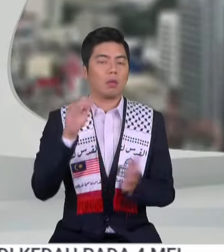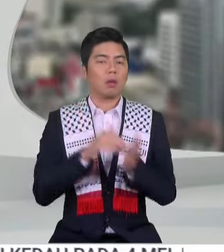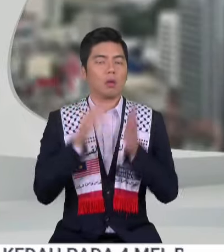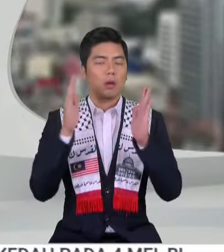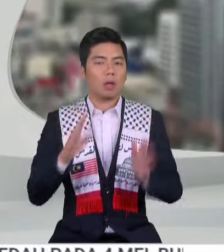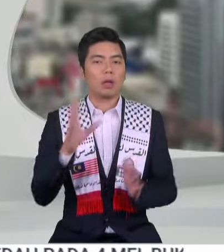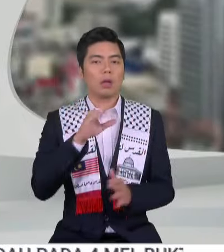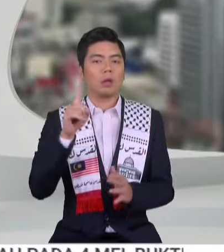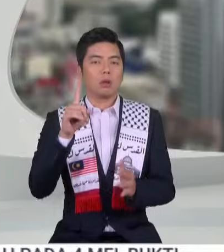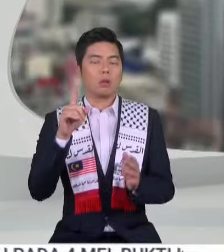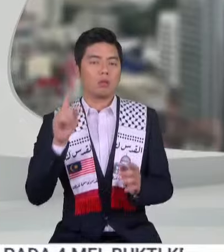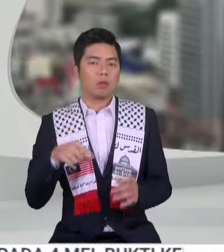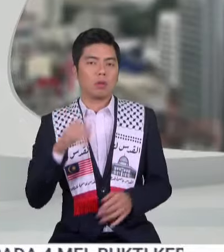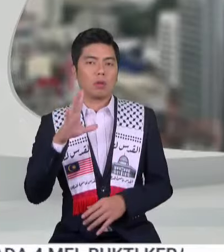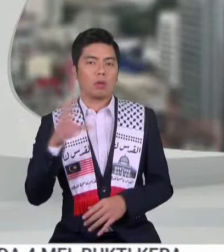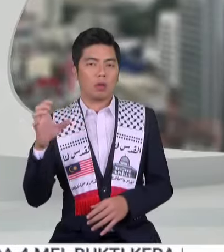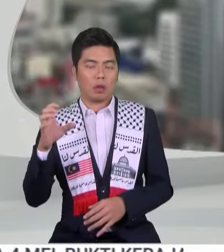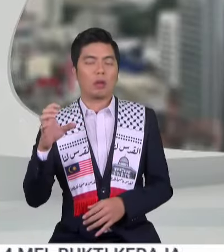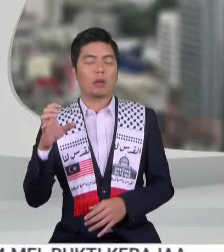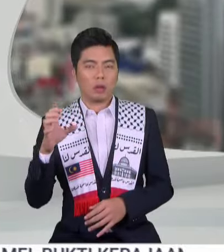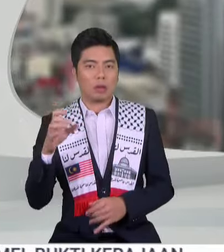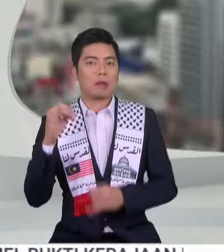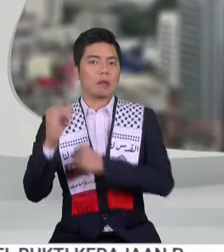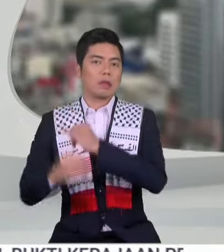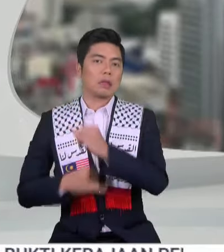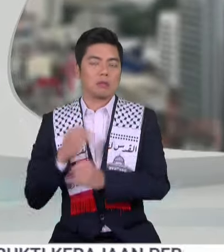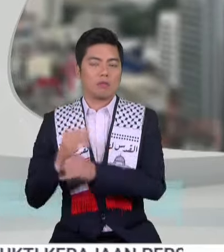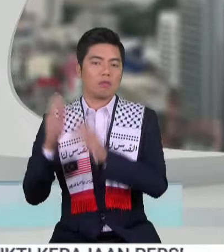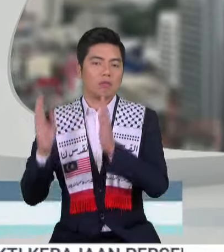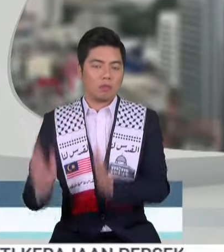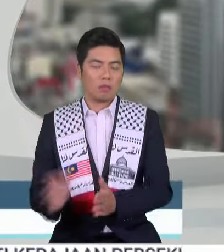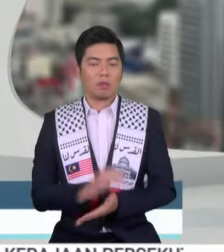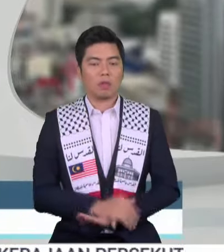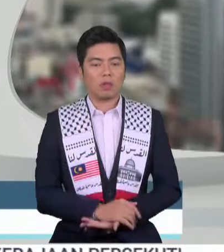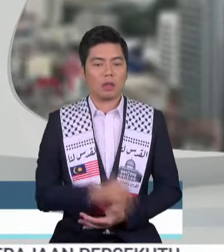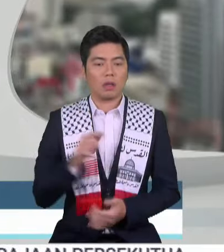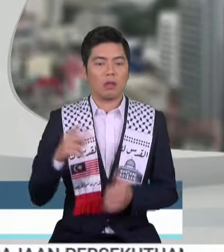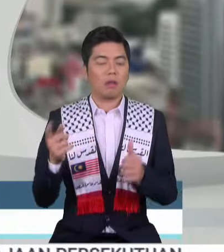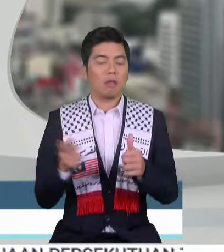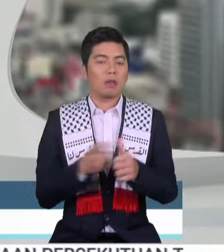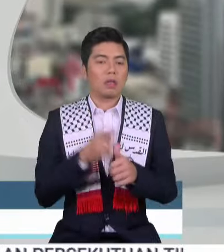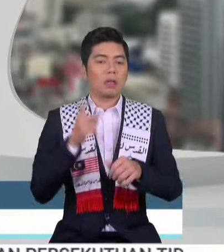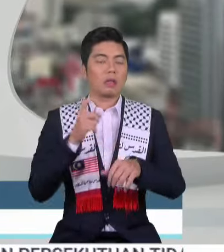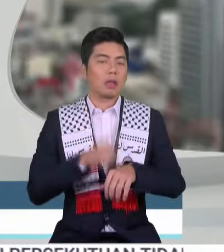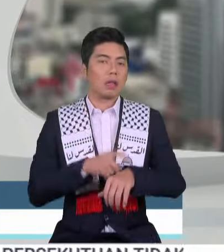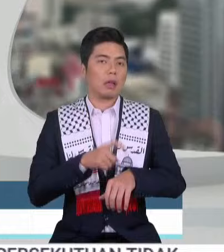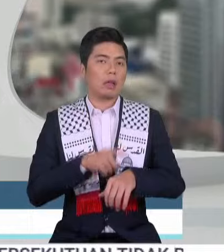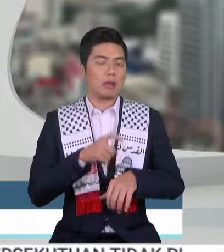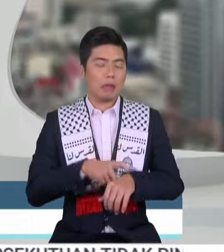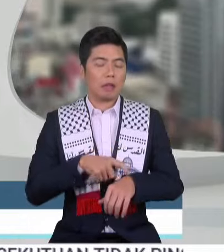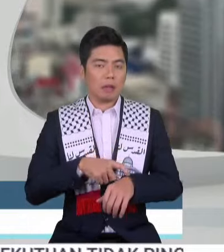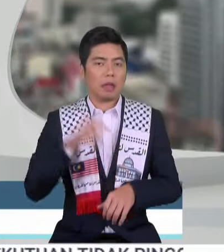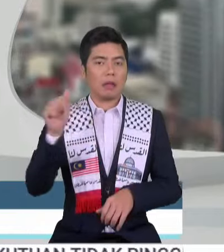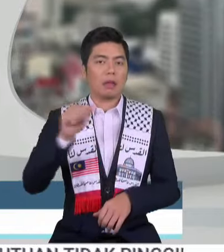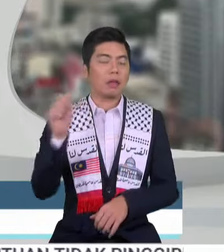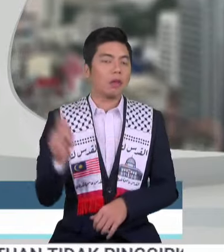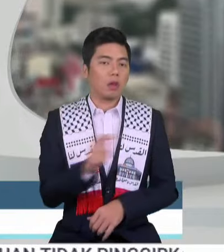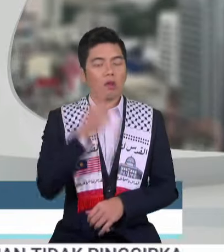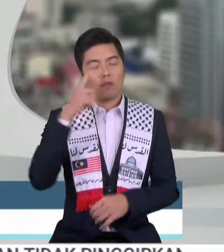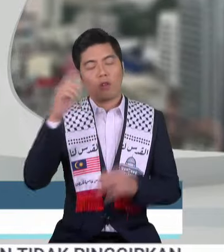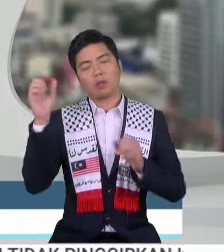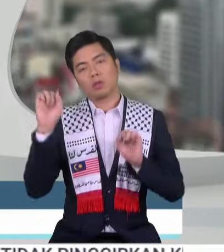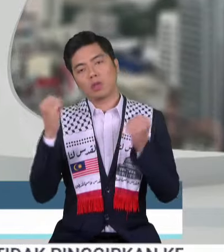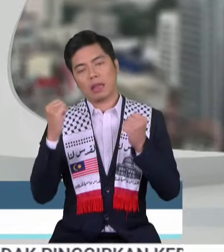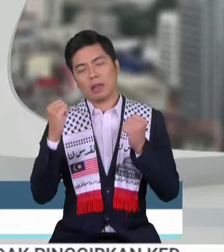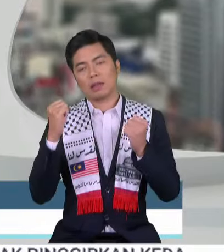termasuk 1,500 peserta antarabangsa. Penganjuran jurung kali di Asia Tenggara menjadikannya acara sukan